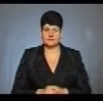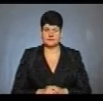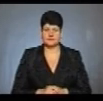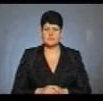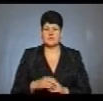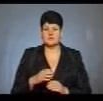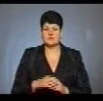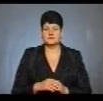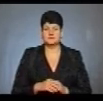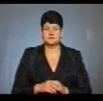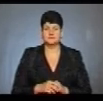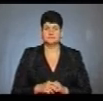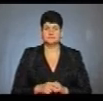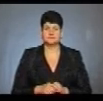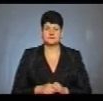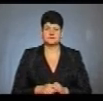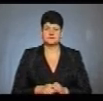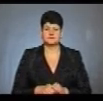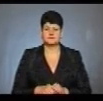на Суспільному. Тернопіль.